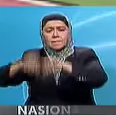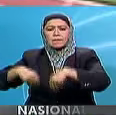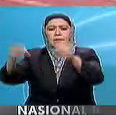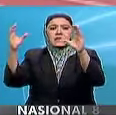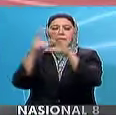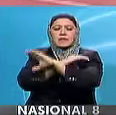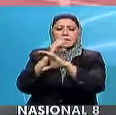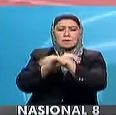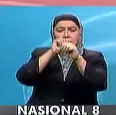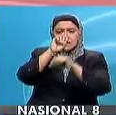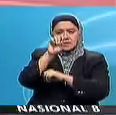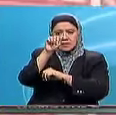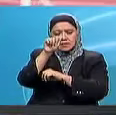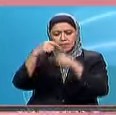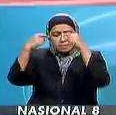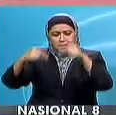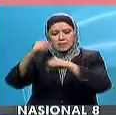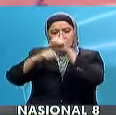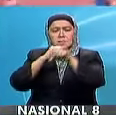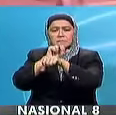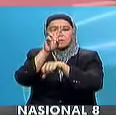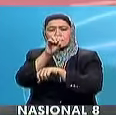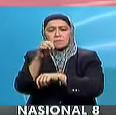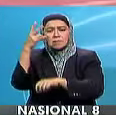di Sukan C Kuala Lumpur pada 2017. Yeah.